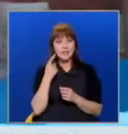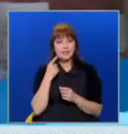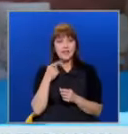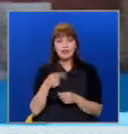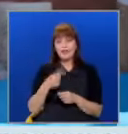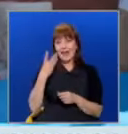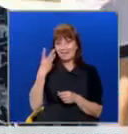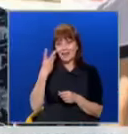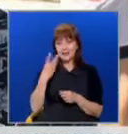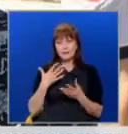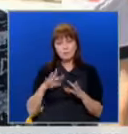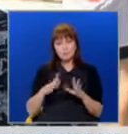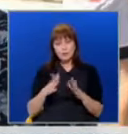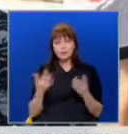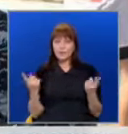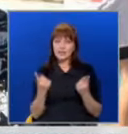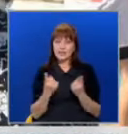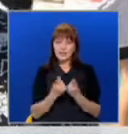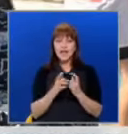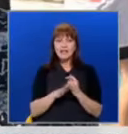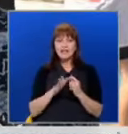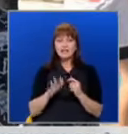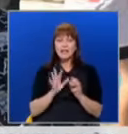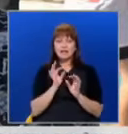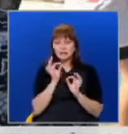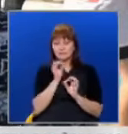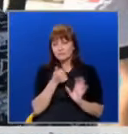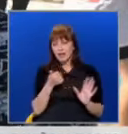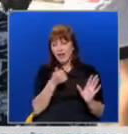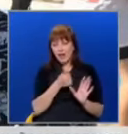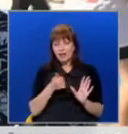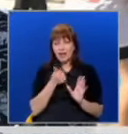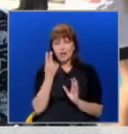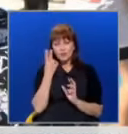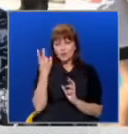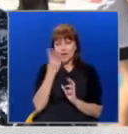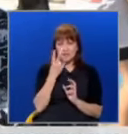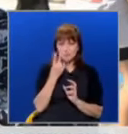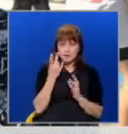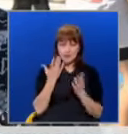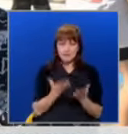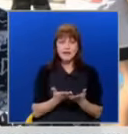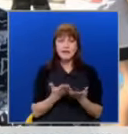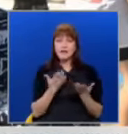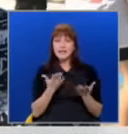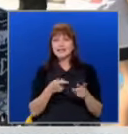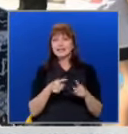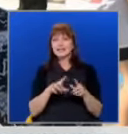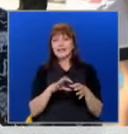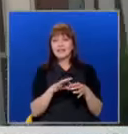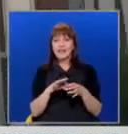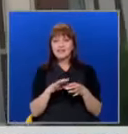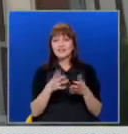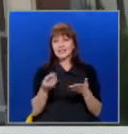третата подобна среща. Децата идеално се разбират. Самата слика, мислам дека изпраќа мощната порака, која што само децата можат да